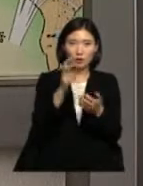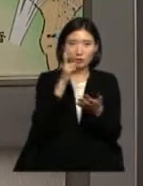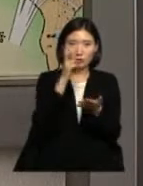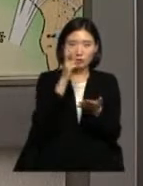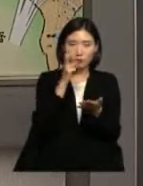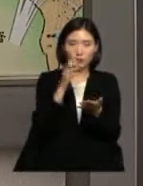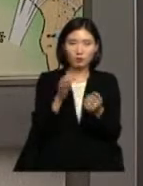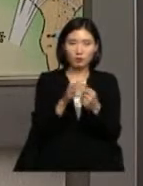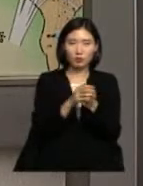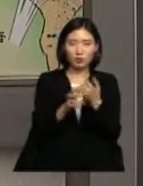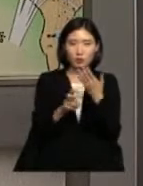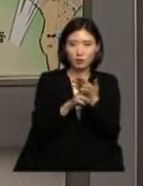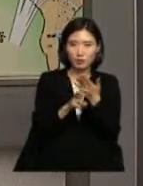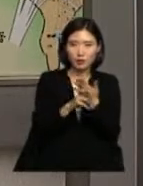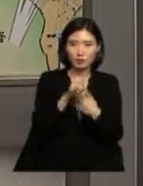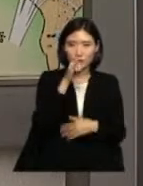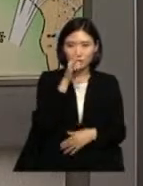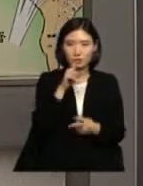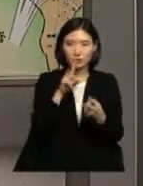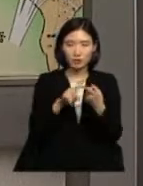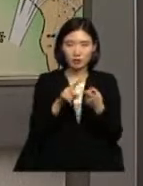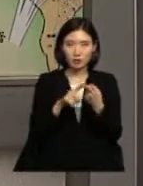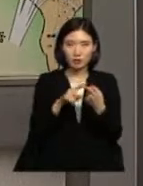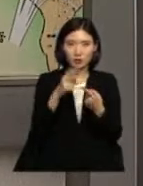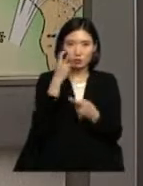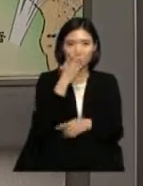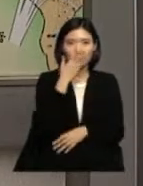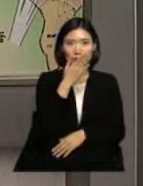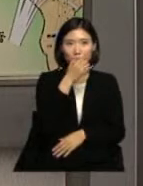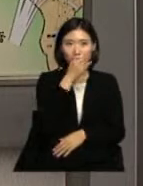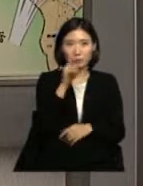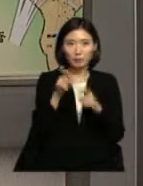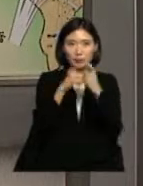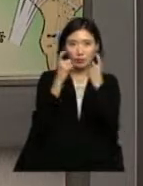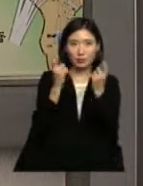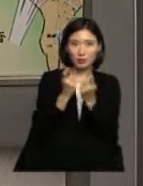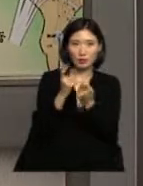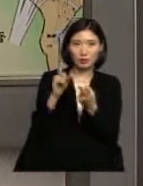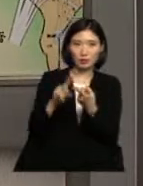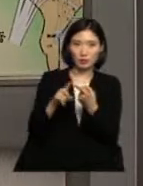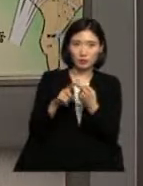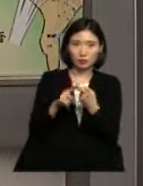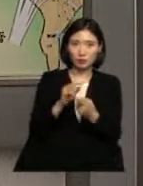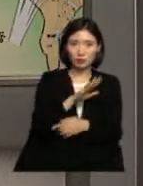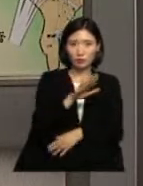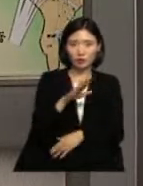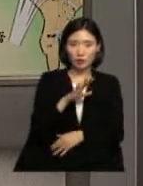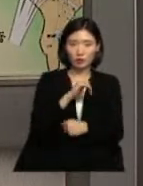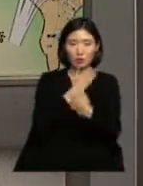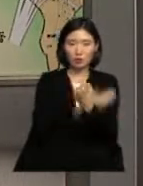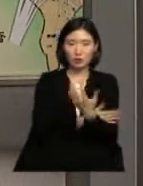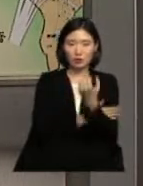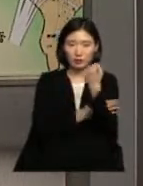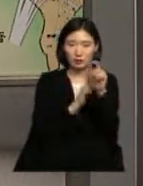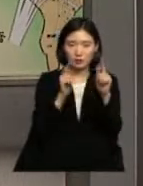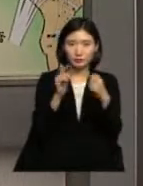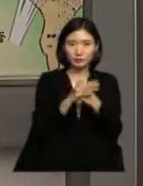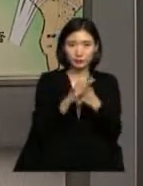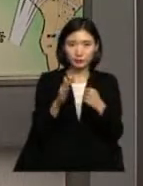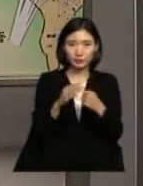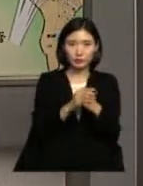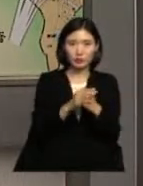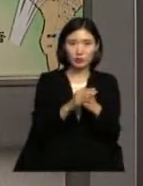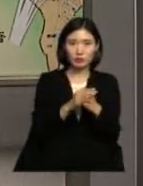했는지 청탁금지법을 위반을 했는지 조사를 할 수 있지만 민간인에 대해서는 전혀 뭐 그런 권한이 없기 때문에 실제적인